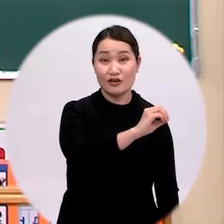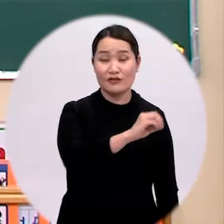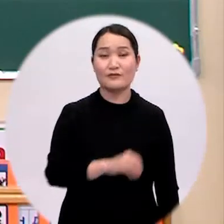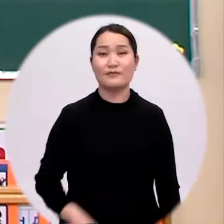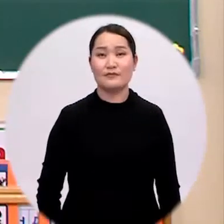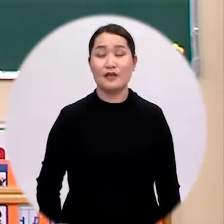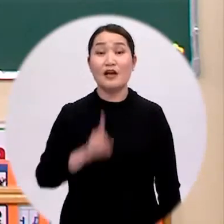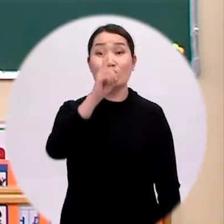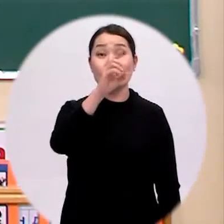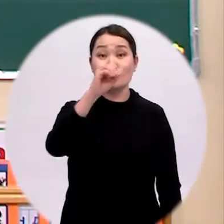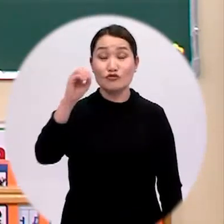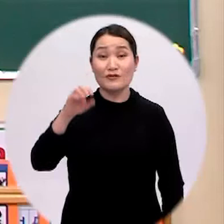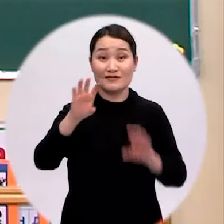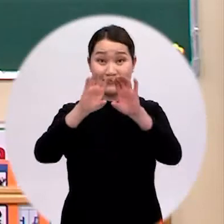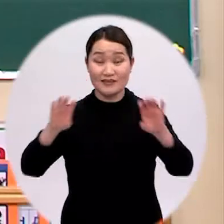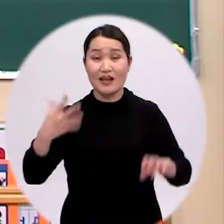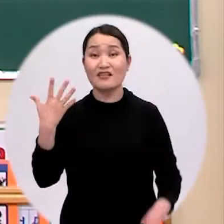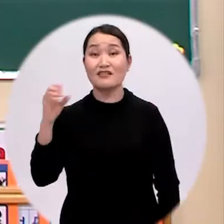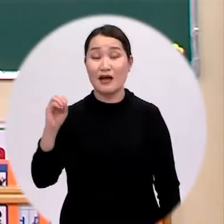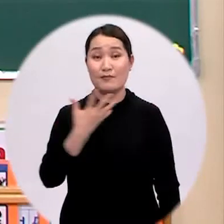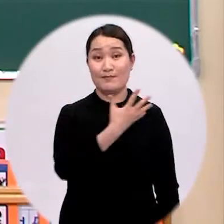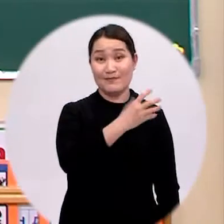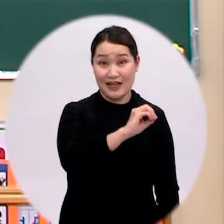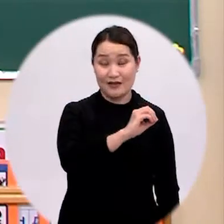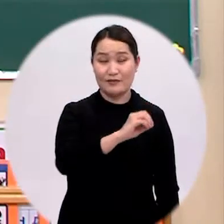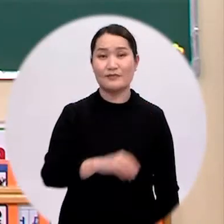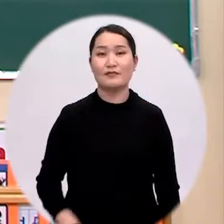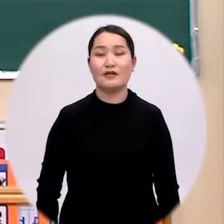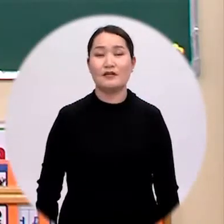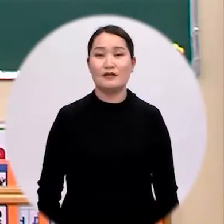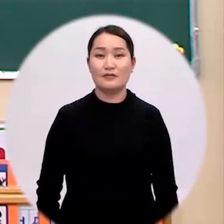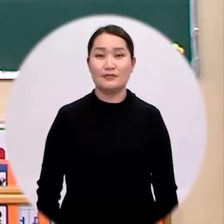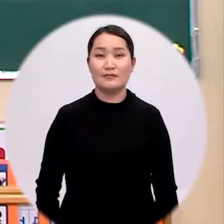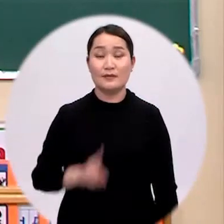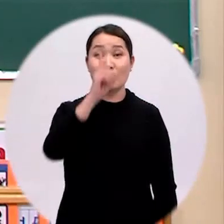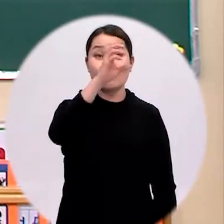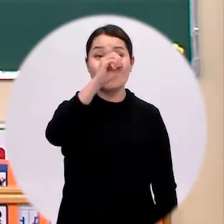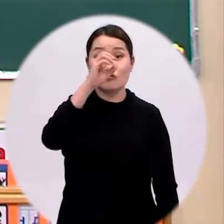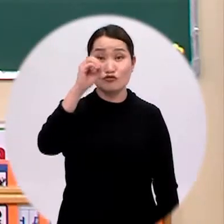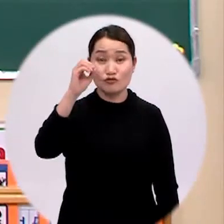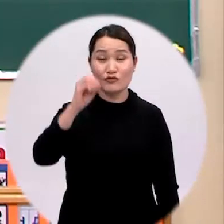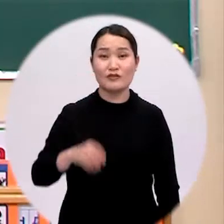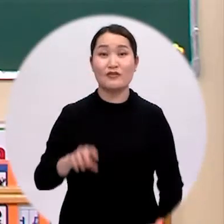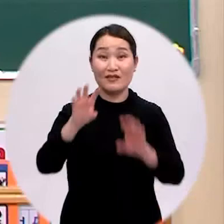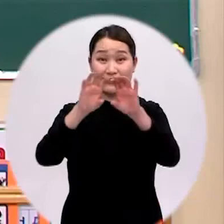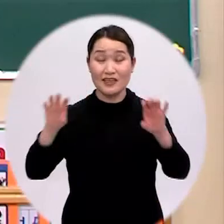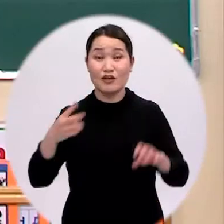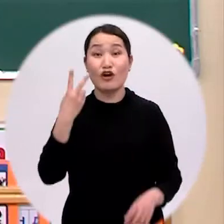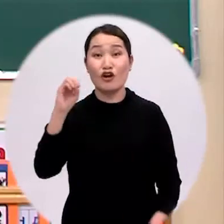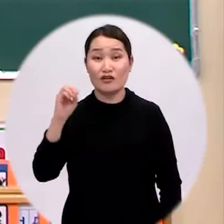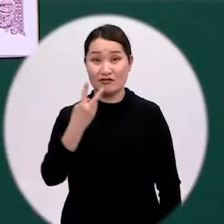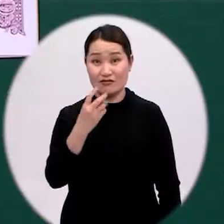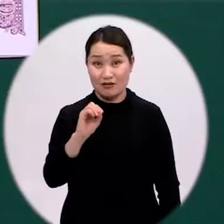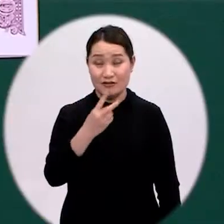50 төгрөг болж бүхэлдэж болох юм байна. 5 ширхэг 20 төгрөгийг 100 төгрөг болгож бүхэлдэж болох юм